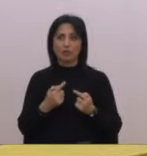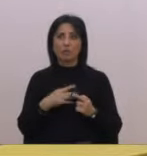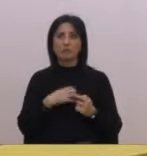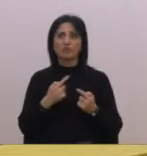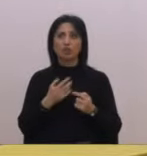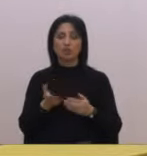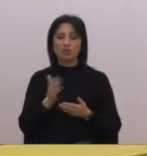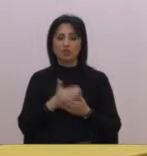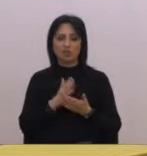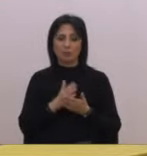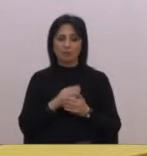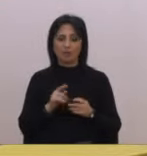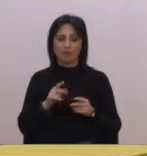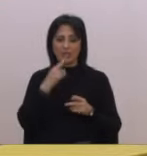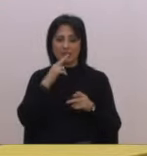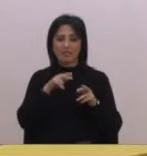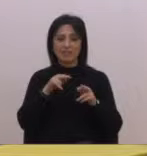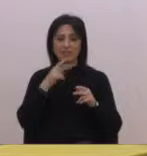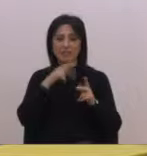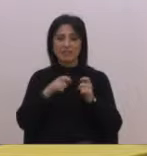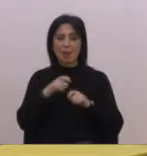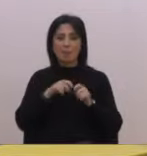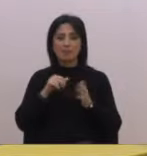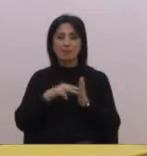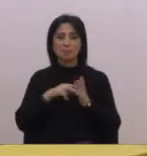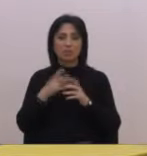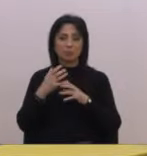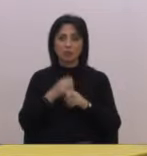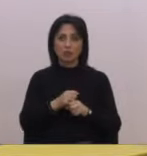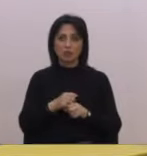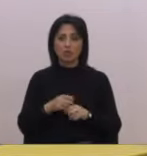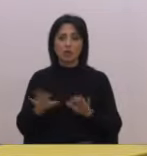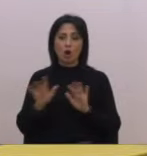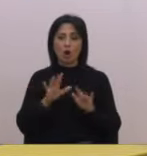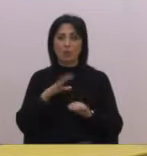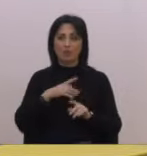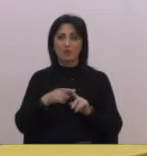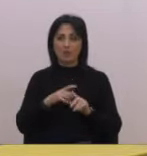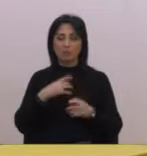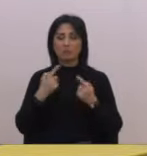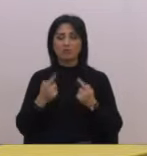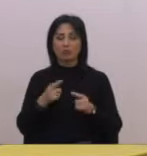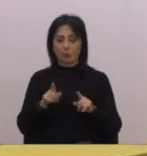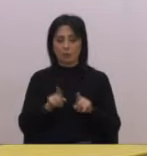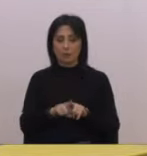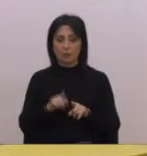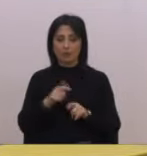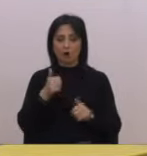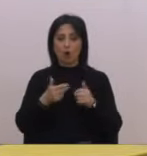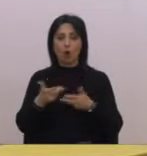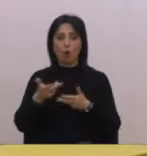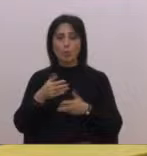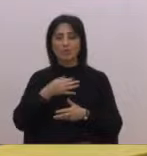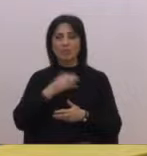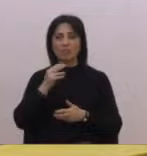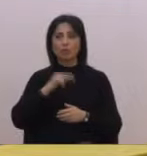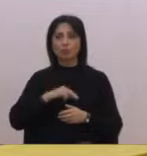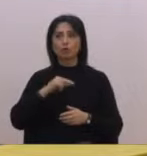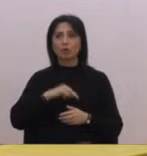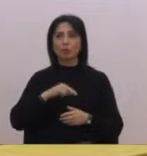მნიშვნელოვანი შედეგები არის იგივე წამლის ფასების შემცირების კუთხით. კომპლექსური ღონისძიებები იყო, თუმცა იყო მნიშვნელოვანი ასევე კონკურენციის სააგენტოს